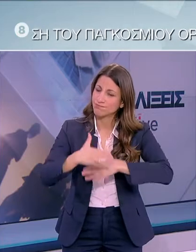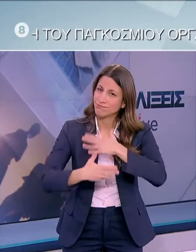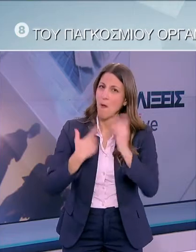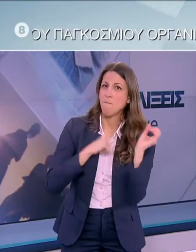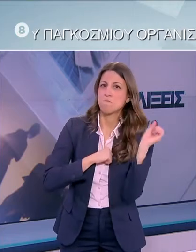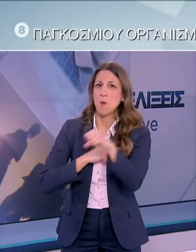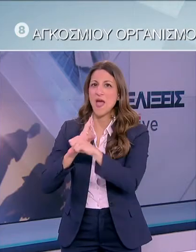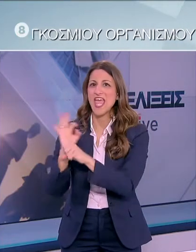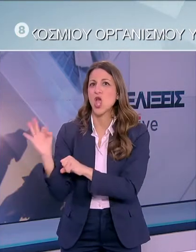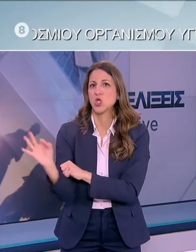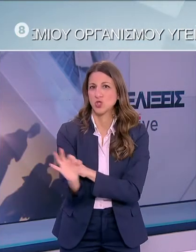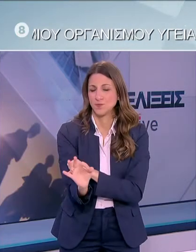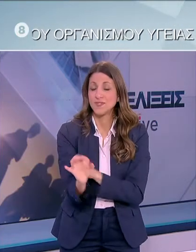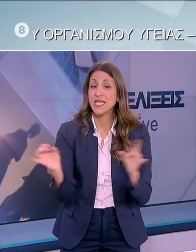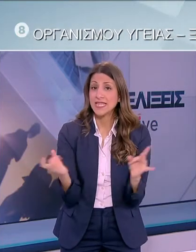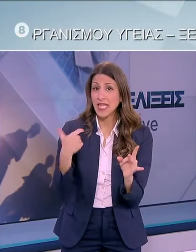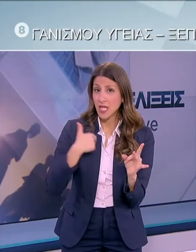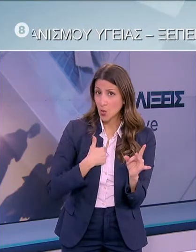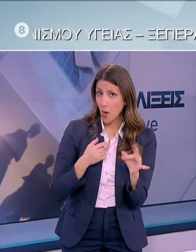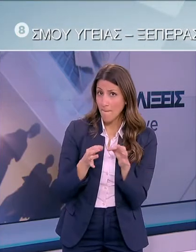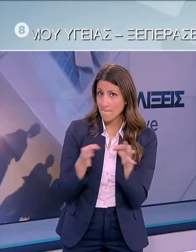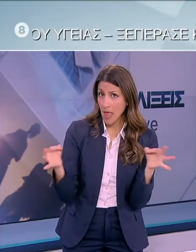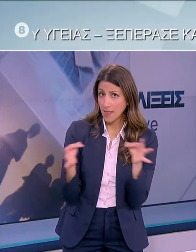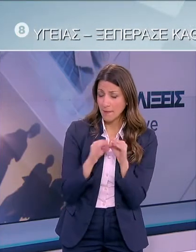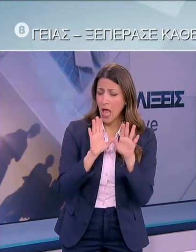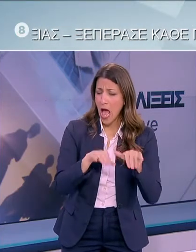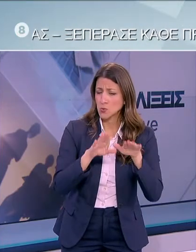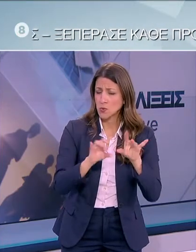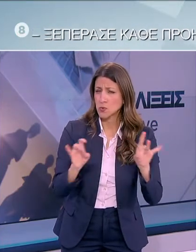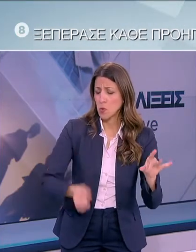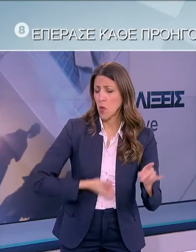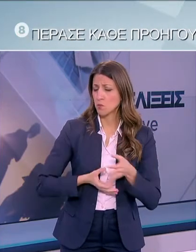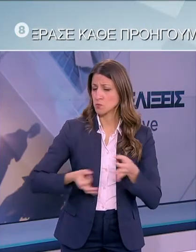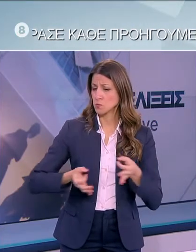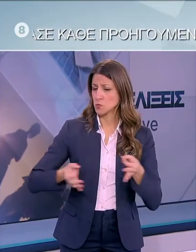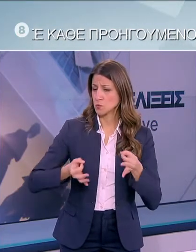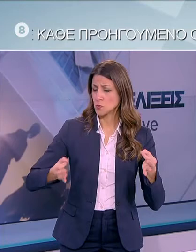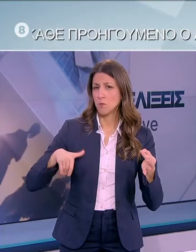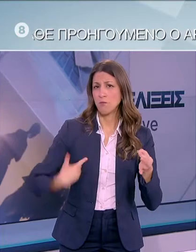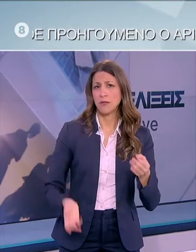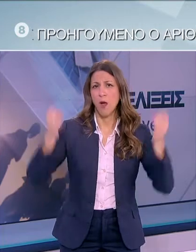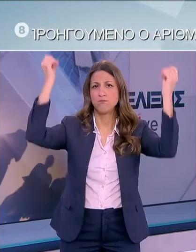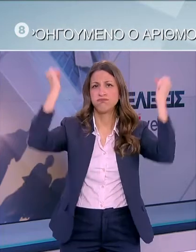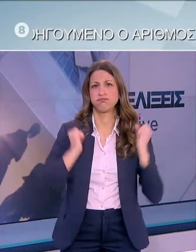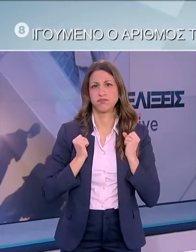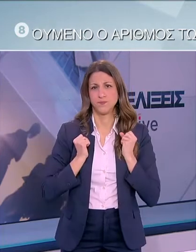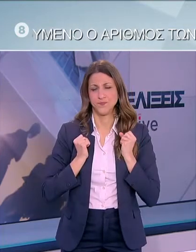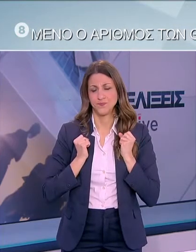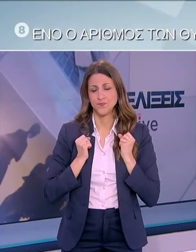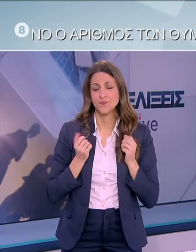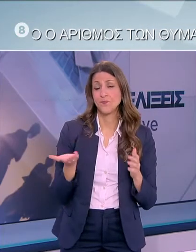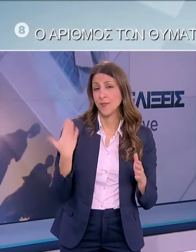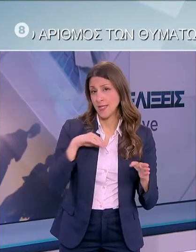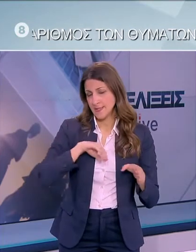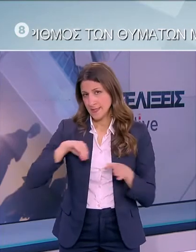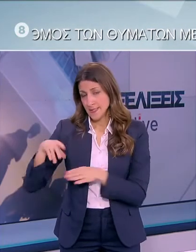σημάδια που βλέπουμε, αν χαλαρώσουμε, μπορούν εύκολα, πολύ εύκολα πιστέψτε με, να ανατραπούν. Σχετικά με το επιχειρησιακό σκέλος, θα